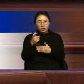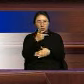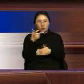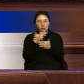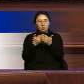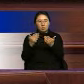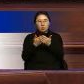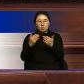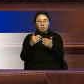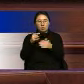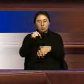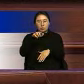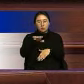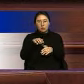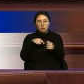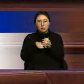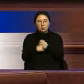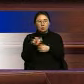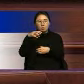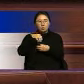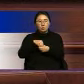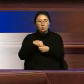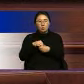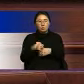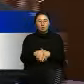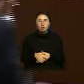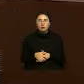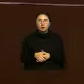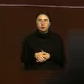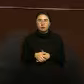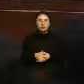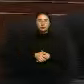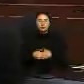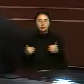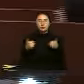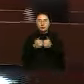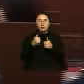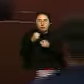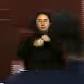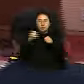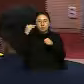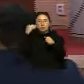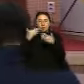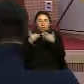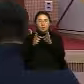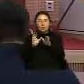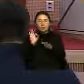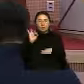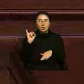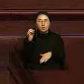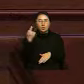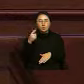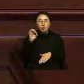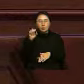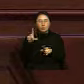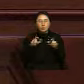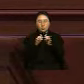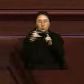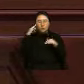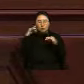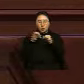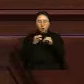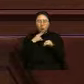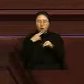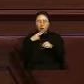큰 그림을 부상 하여서 하러 왔어요 님을 불러올 이에 맞선 자유 한국 땅이 홍규 의원은 시민 동의 없는